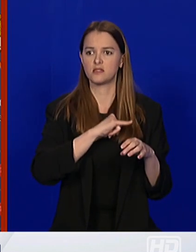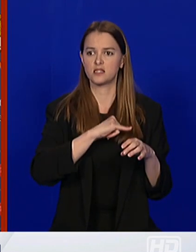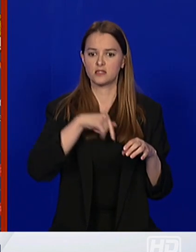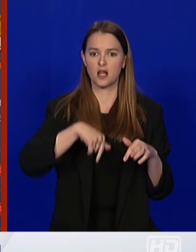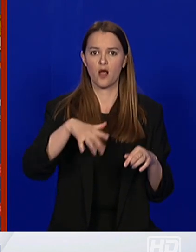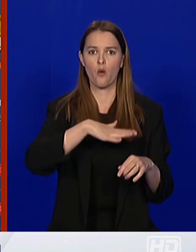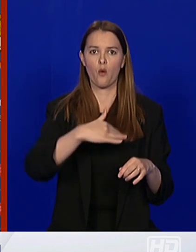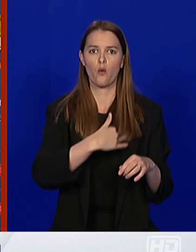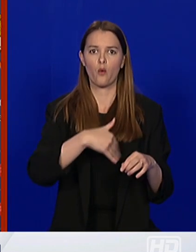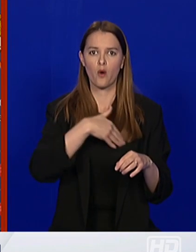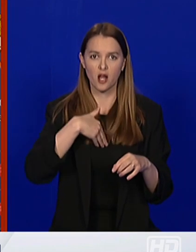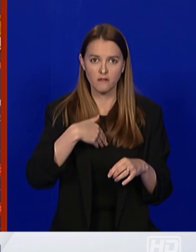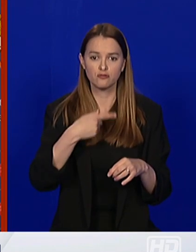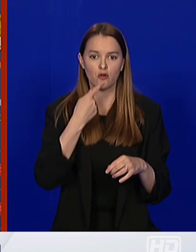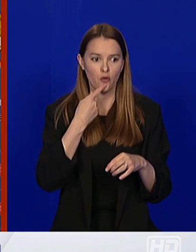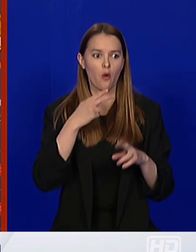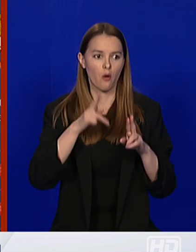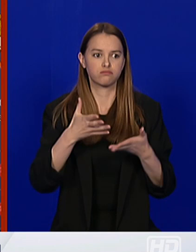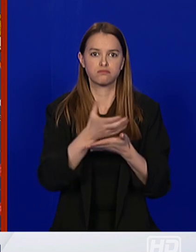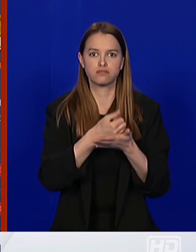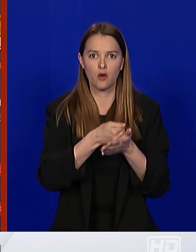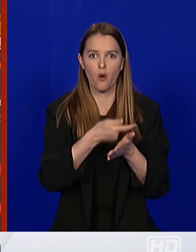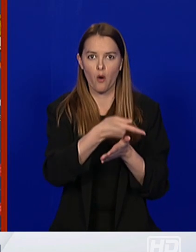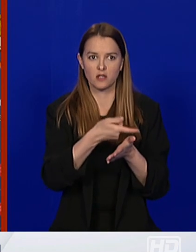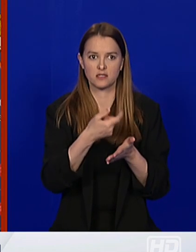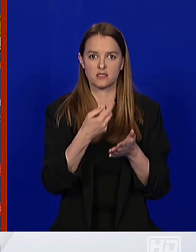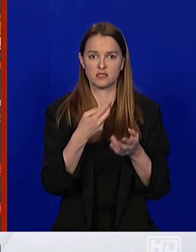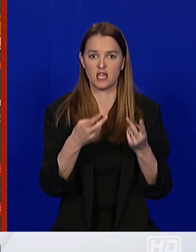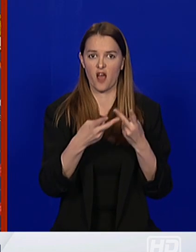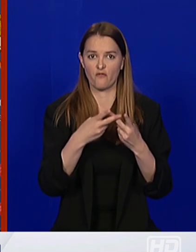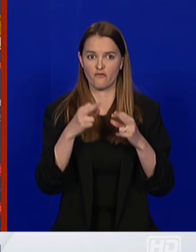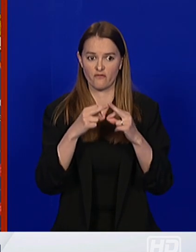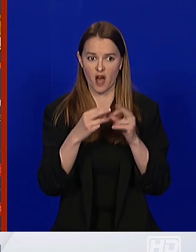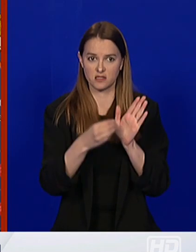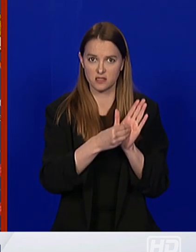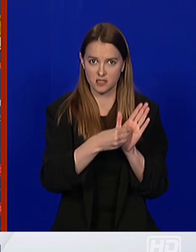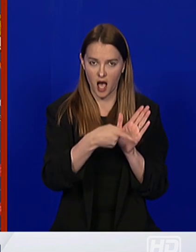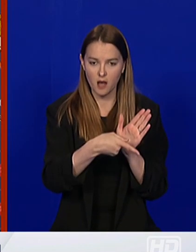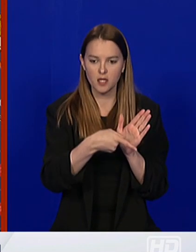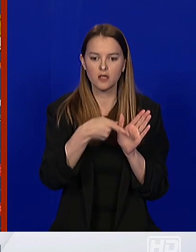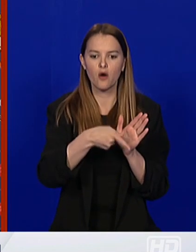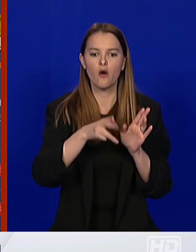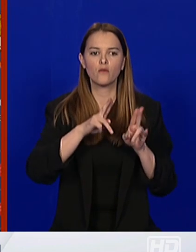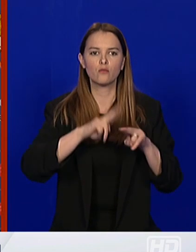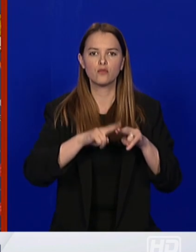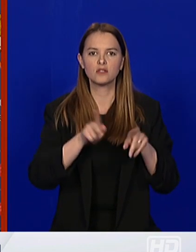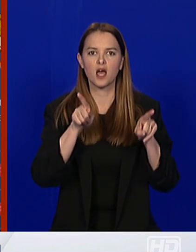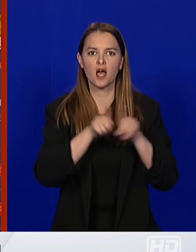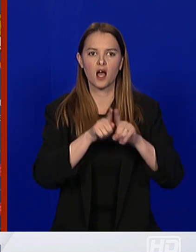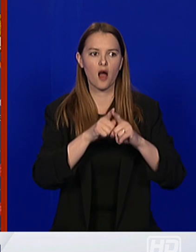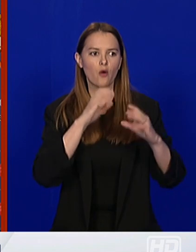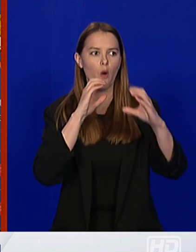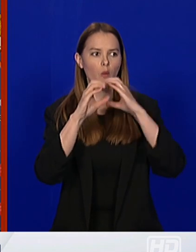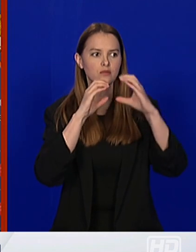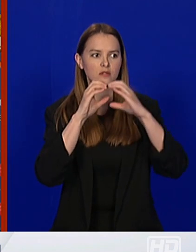naravno koriste ovu platformu i omogućit će jedan interaktivni kontakt sa umjetnom inteligencijom